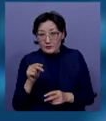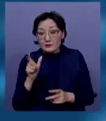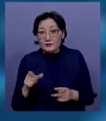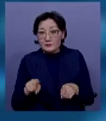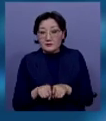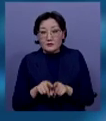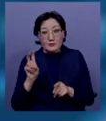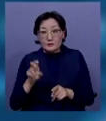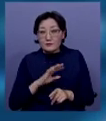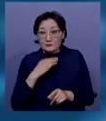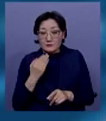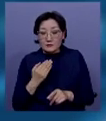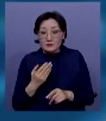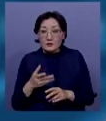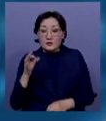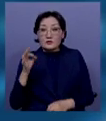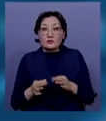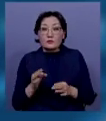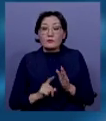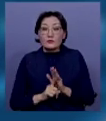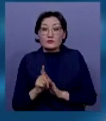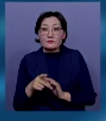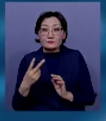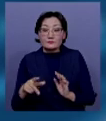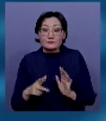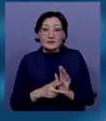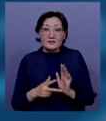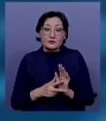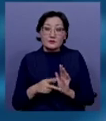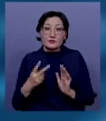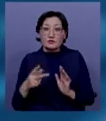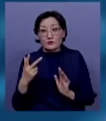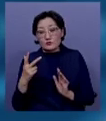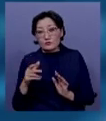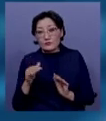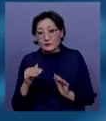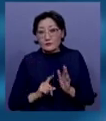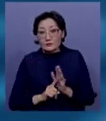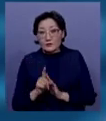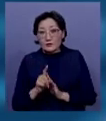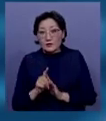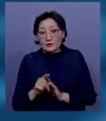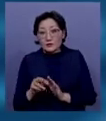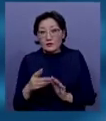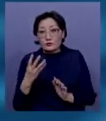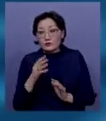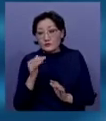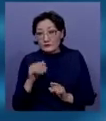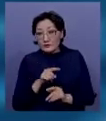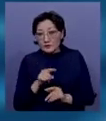бармаймыз ғой, солай ғой. Сот енді басталды ғой, 28-23 күні басталды сот. Енді мына 4-5 февральға